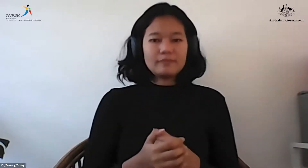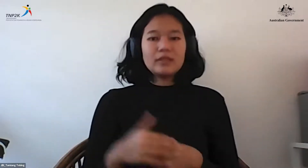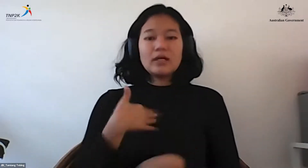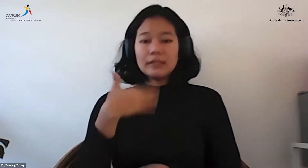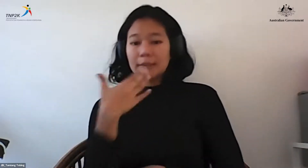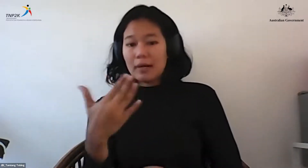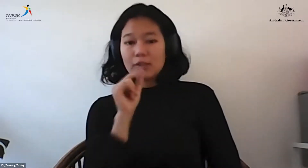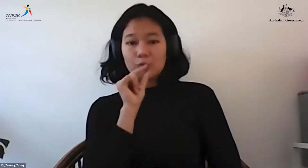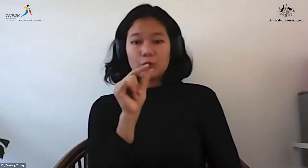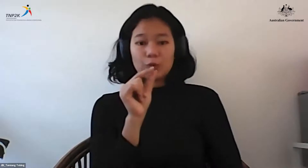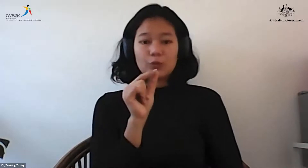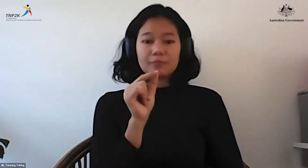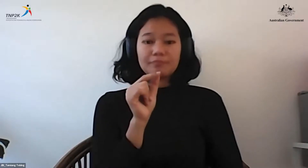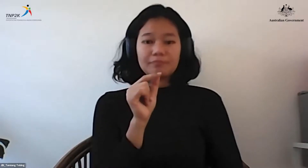nih